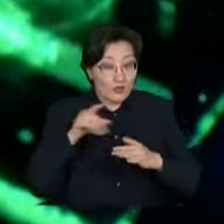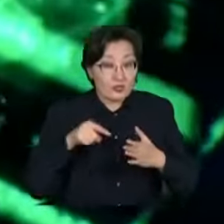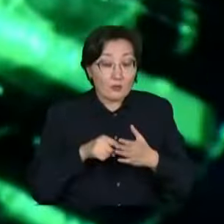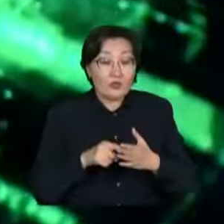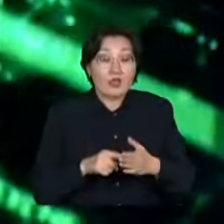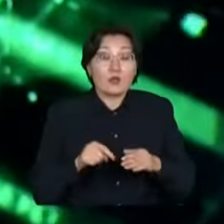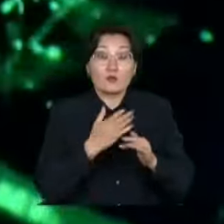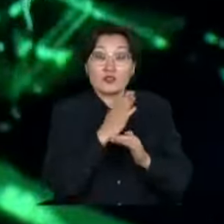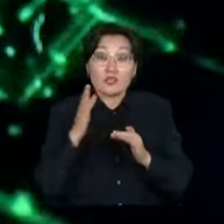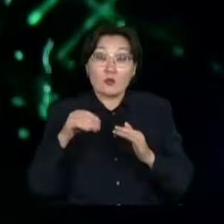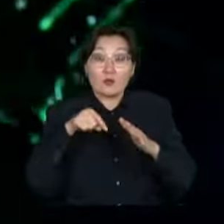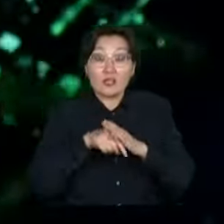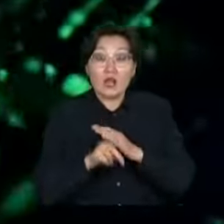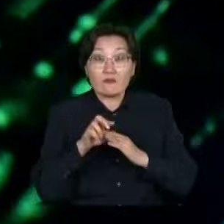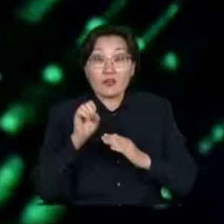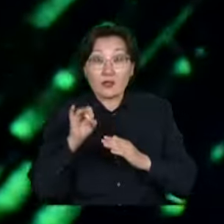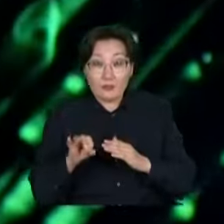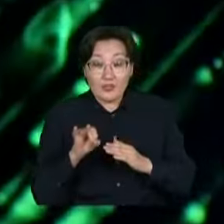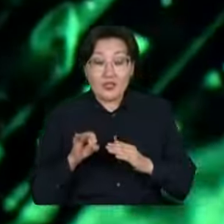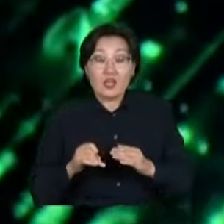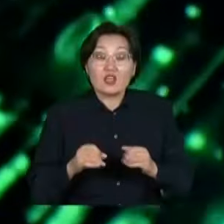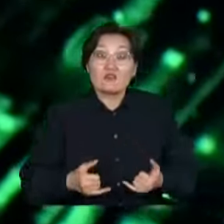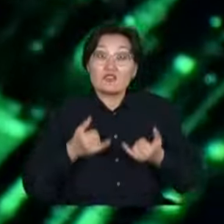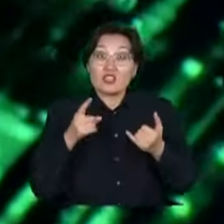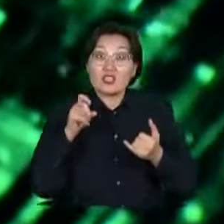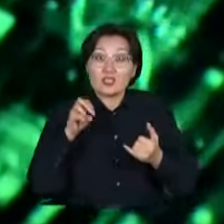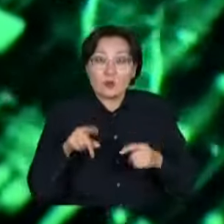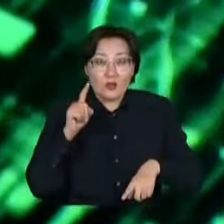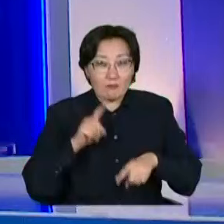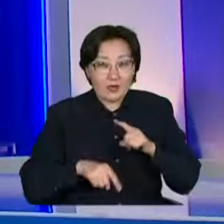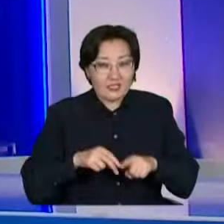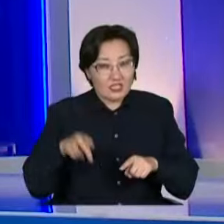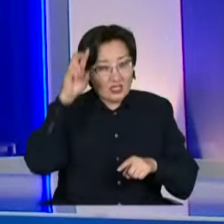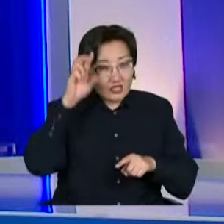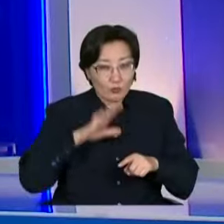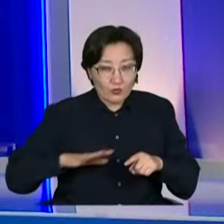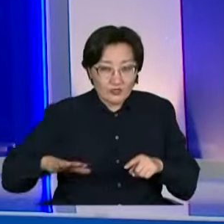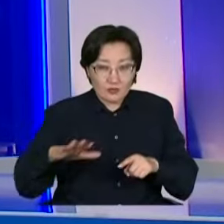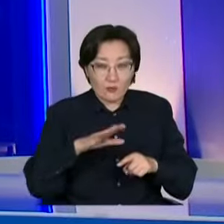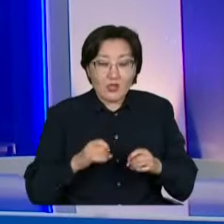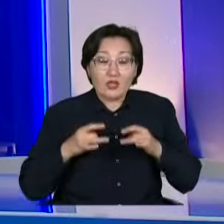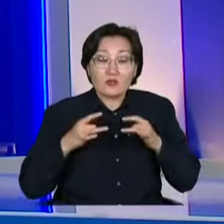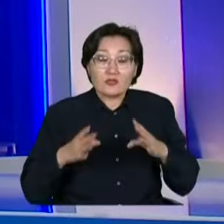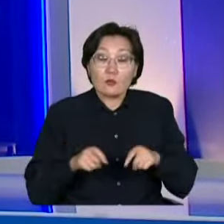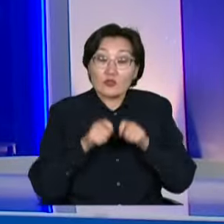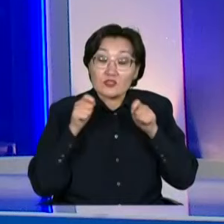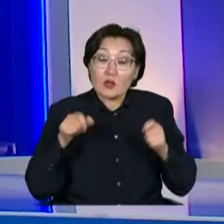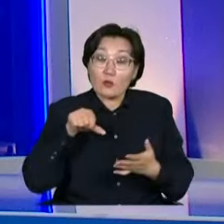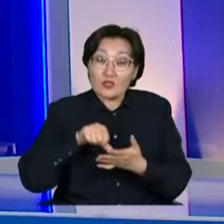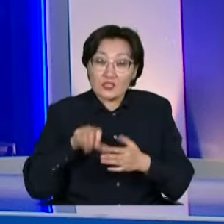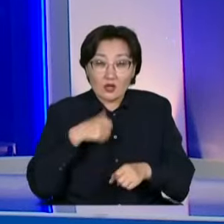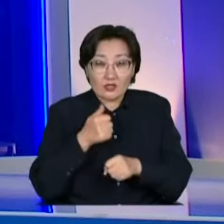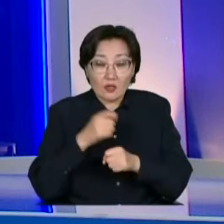одноименном сквере на проспекте Аль-Фараби в честь 100-летия Братской Республики. На церемонии открытия присутствовал